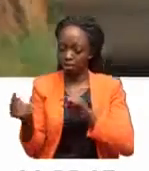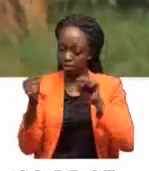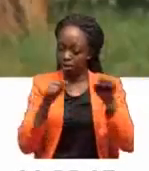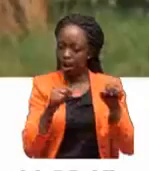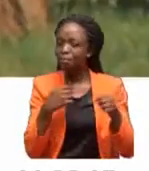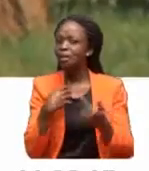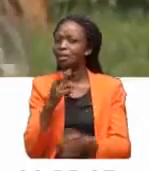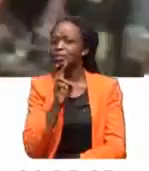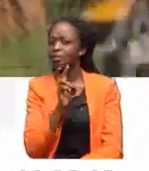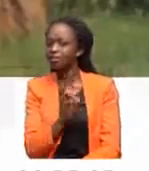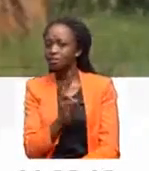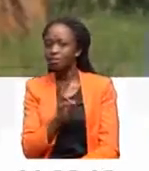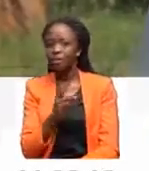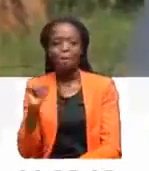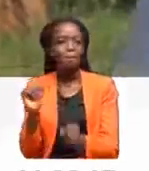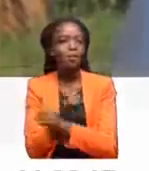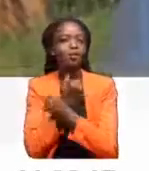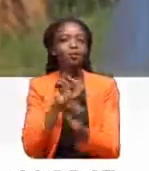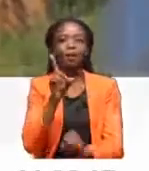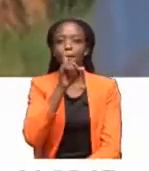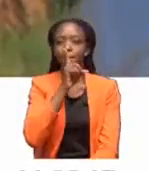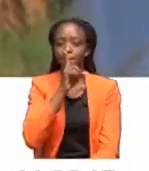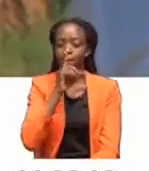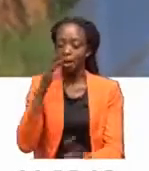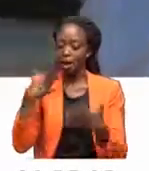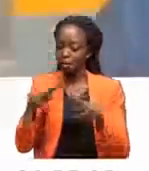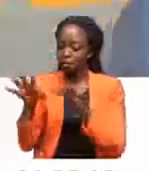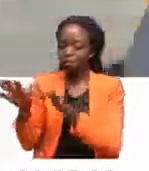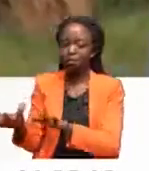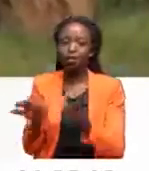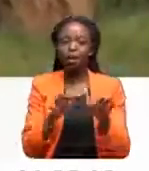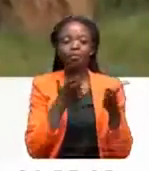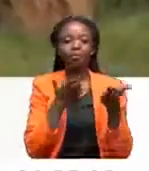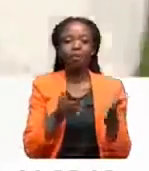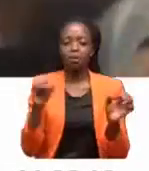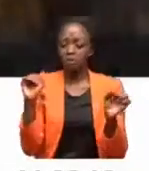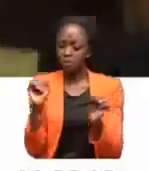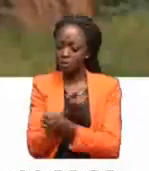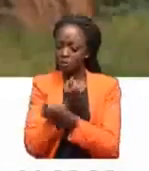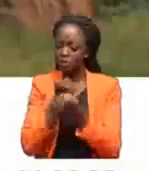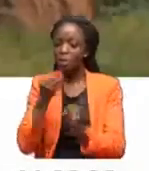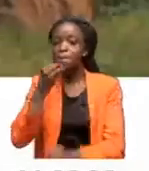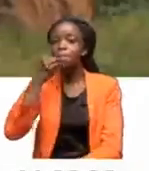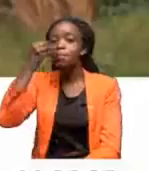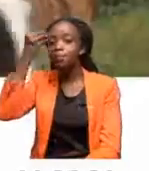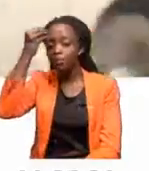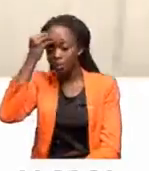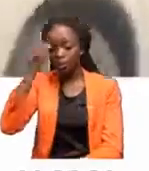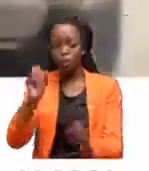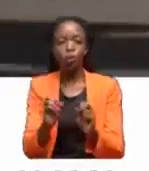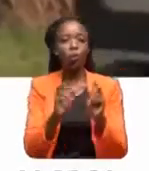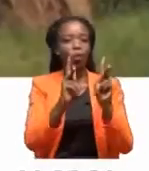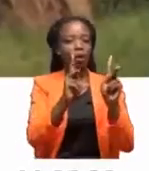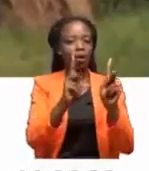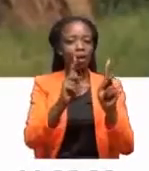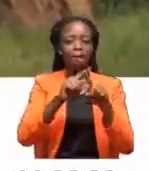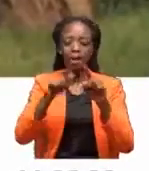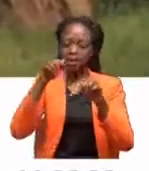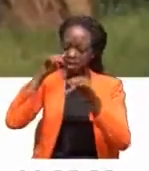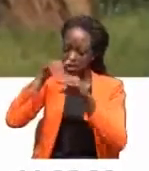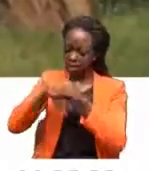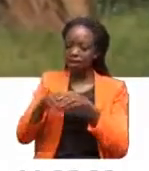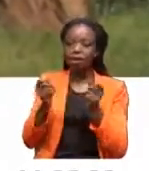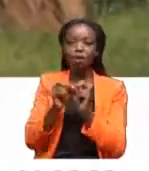kwamba hatuwezi kunyamaza na wana Trans Nzoia wanaumia. Hatuwezi kujifanya ya kwamba tuko sawa na hatuko salama.